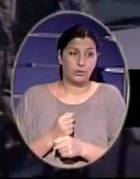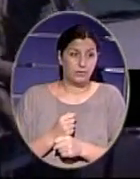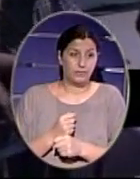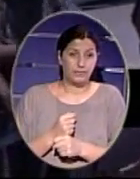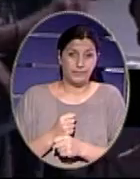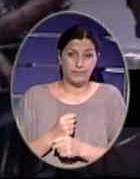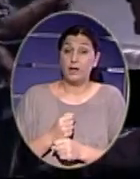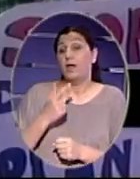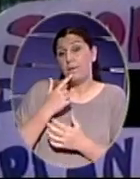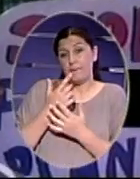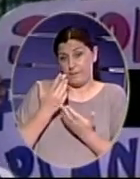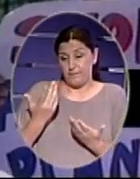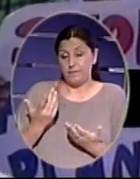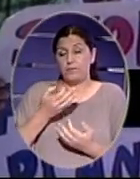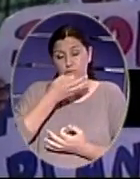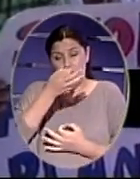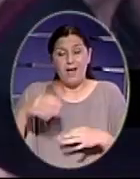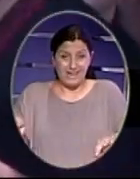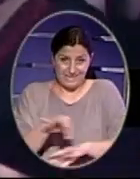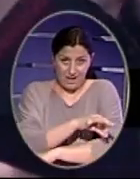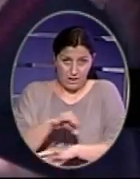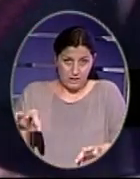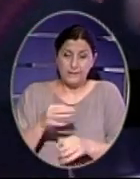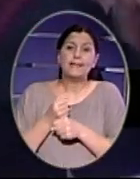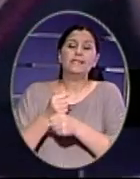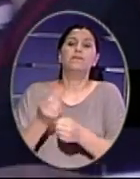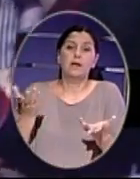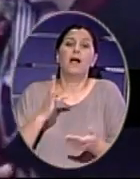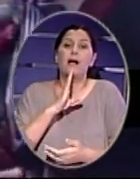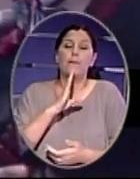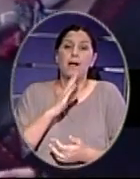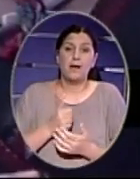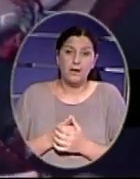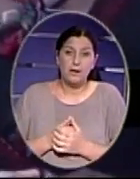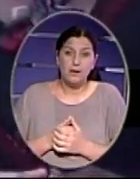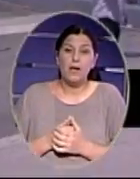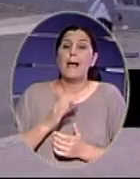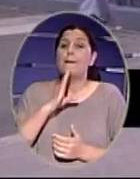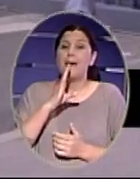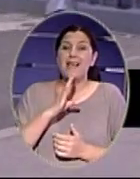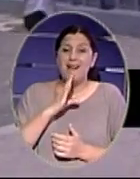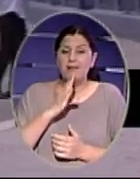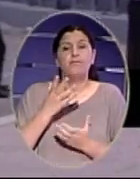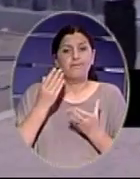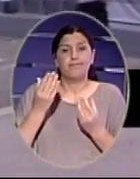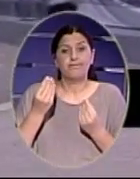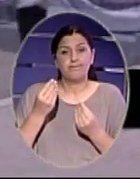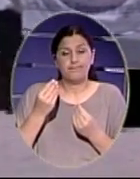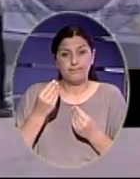נדבר באמת מבחינה אדריכלית, תקציבית, איפה הבעיה? הבעיה היא רב